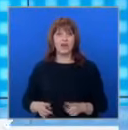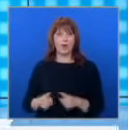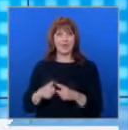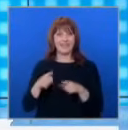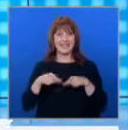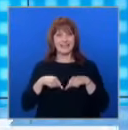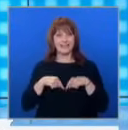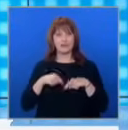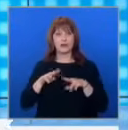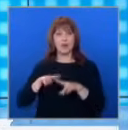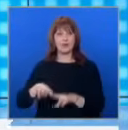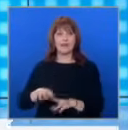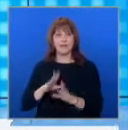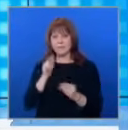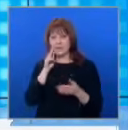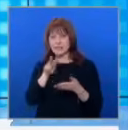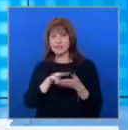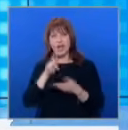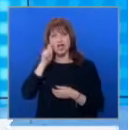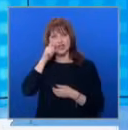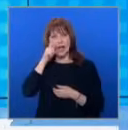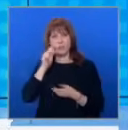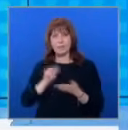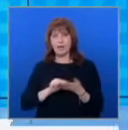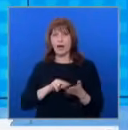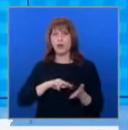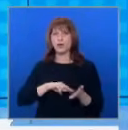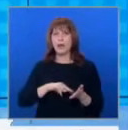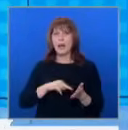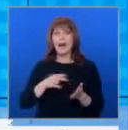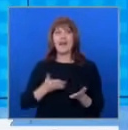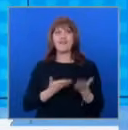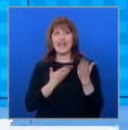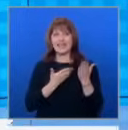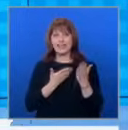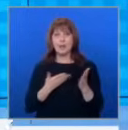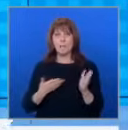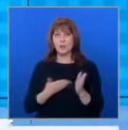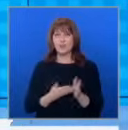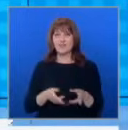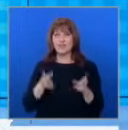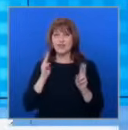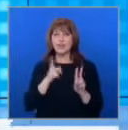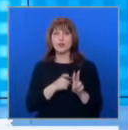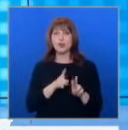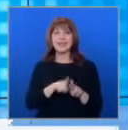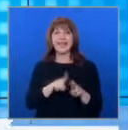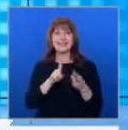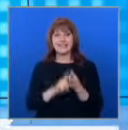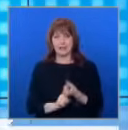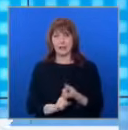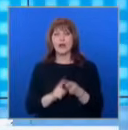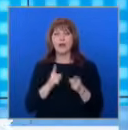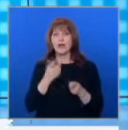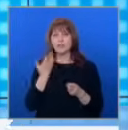Върховният административен съд остави без разглеждане жалба, подадена от политическа партия Величие, против решението на Централната избирателна